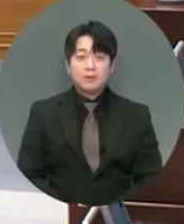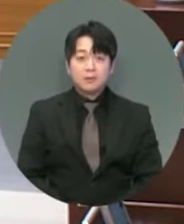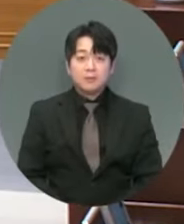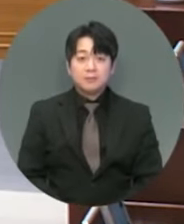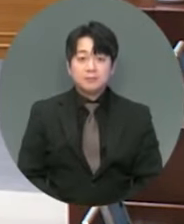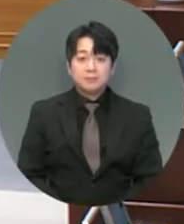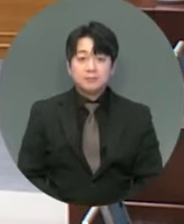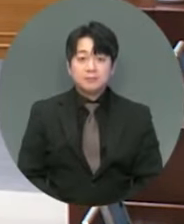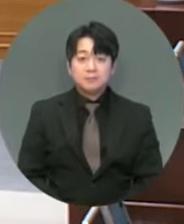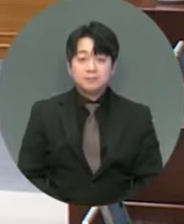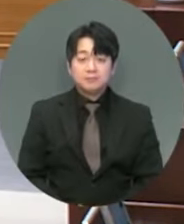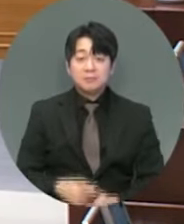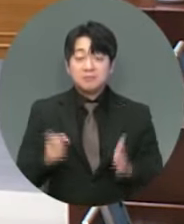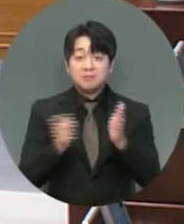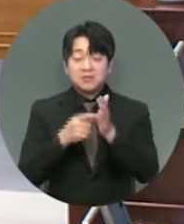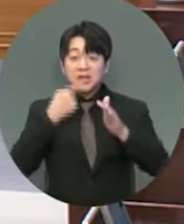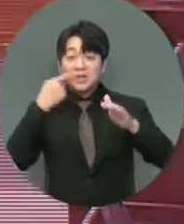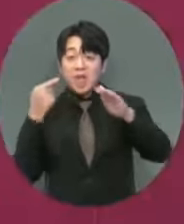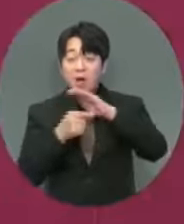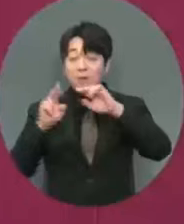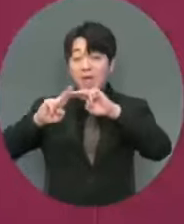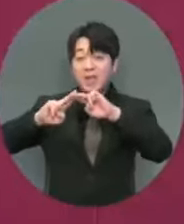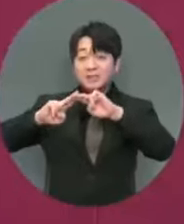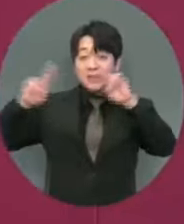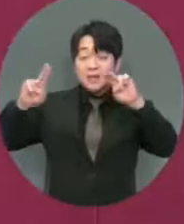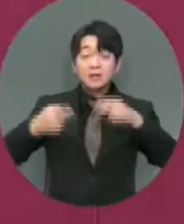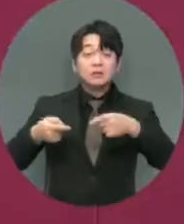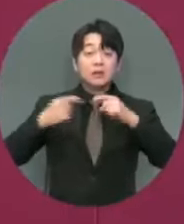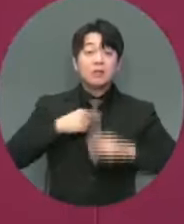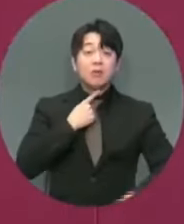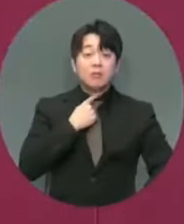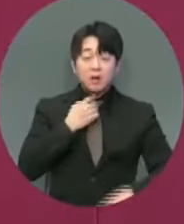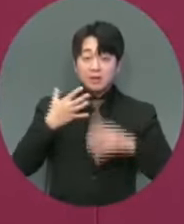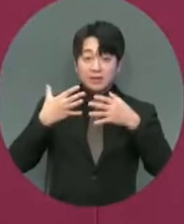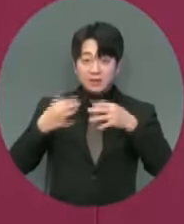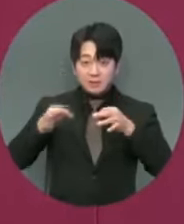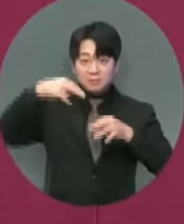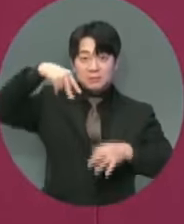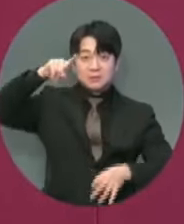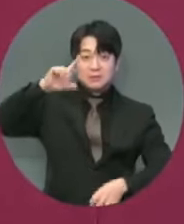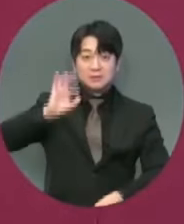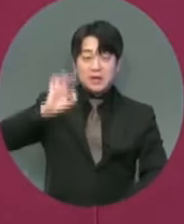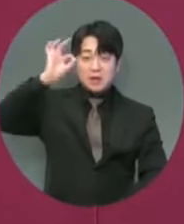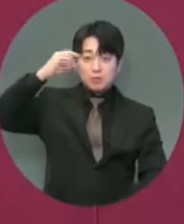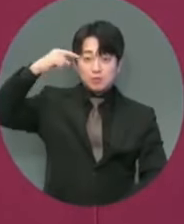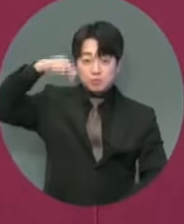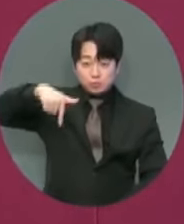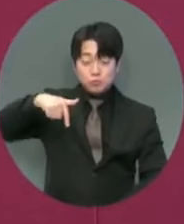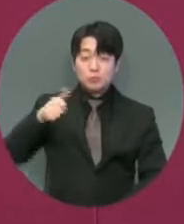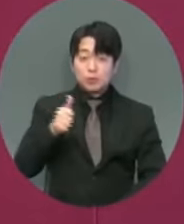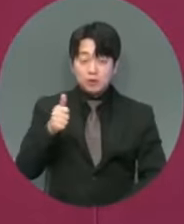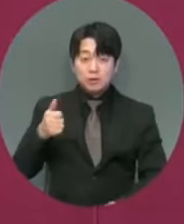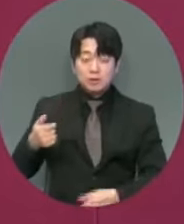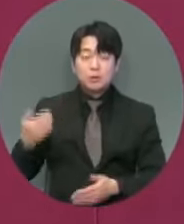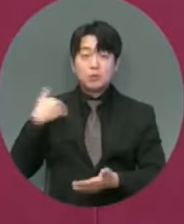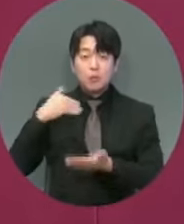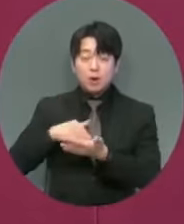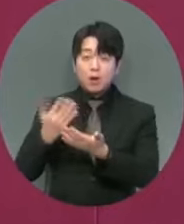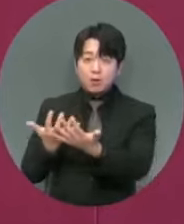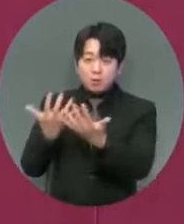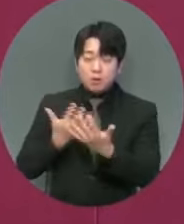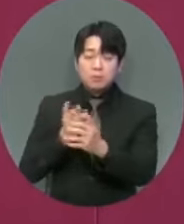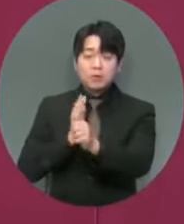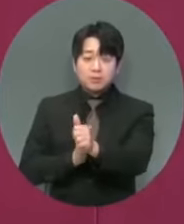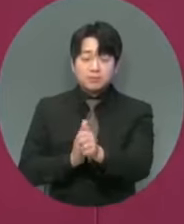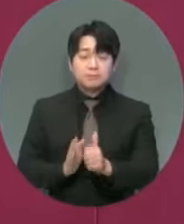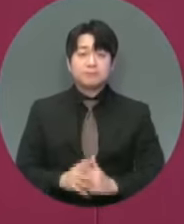비상계엄 해제 요구 결의안에 참석한 김상욱 의원, 어서 돌아오십시오. 김상욱 의원,